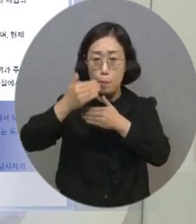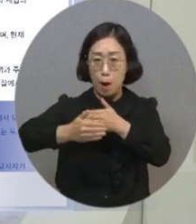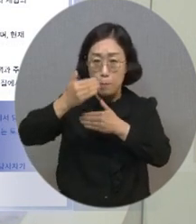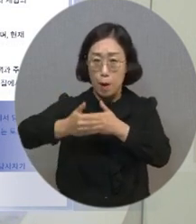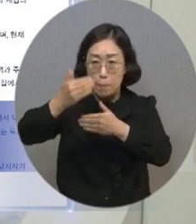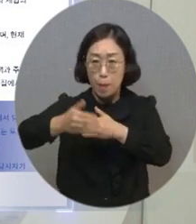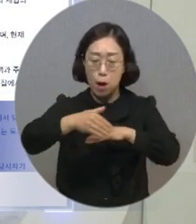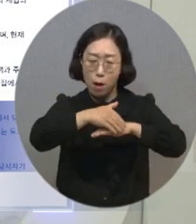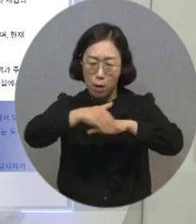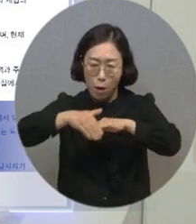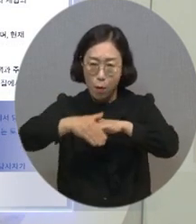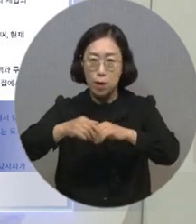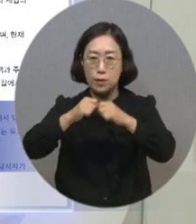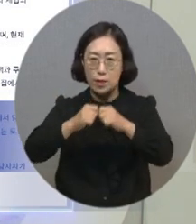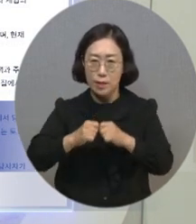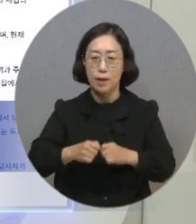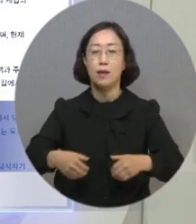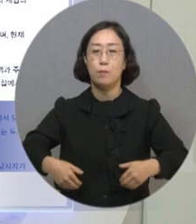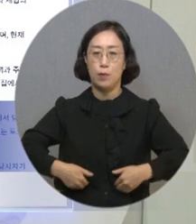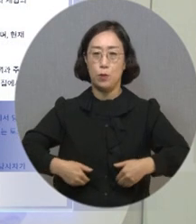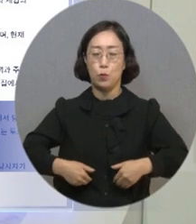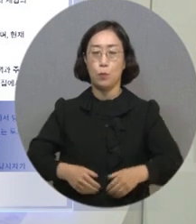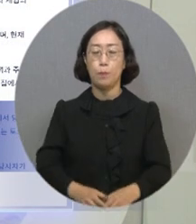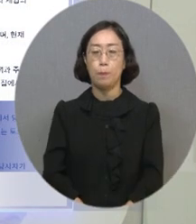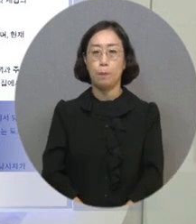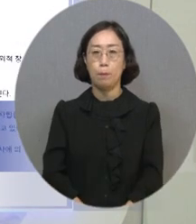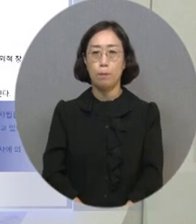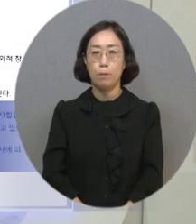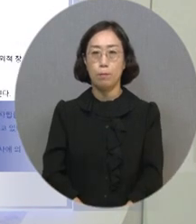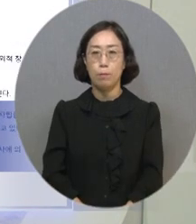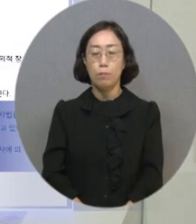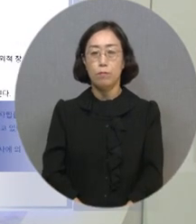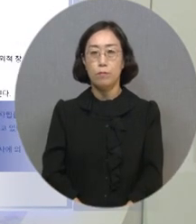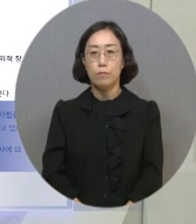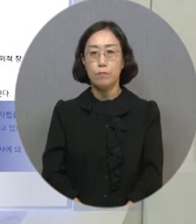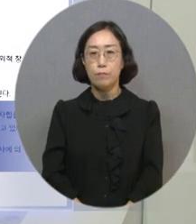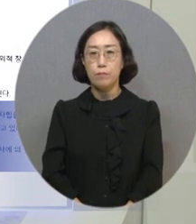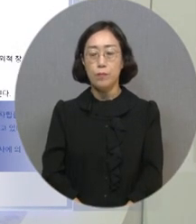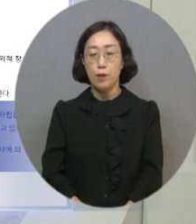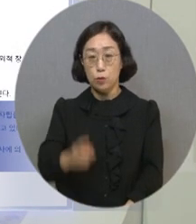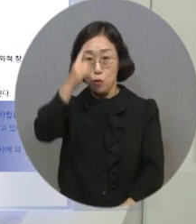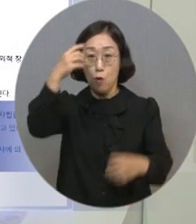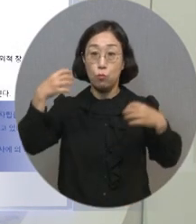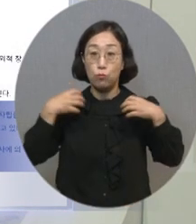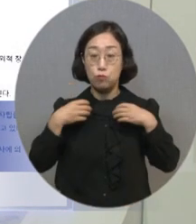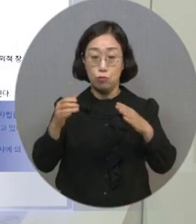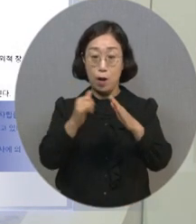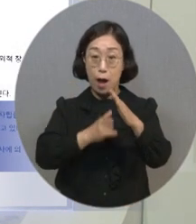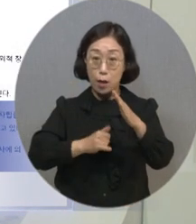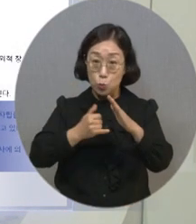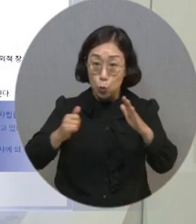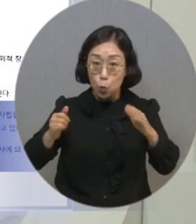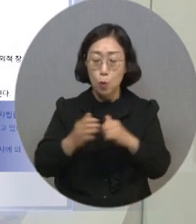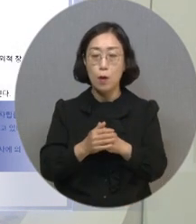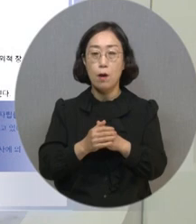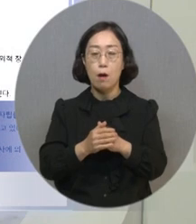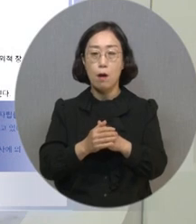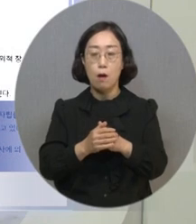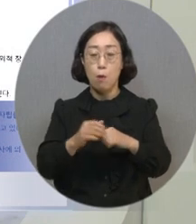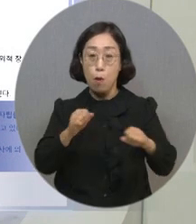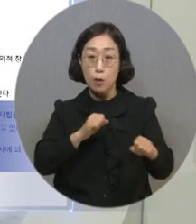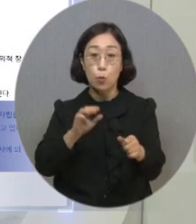세밀하게 이루어지길 바랍니다 다음 소식입니다 정부가 가족에 의한 장인 활동 지원을